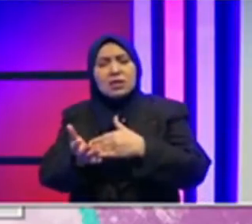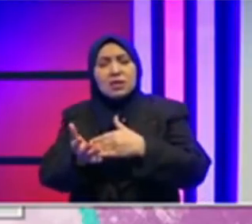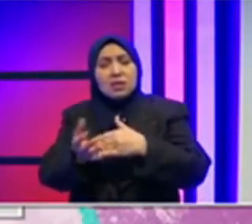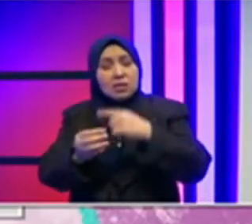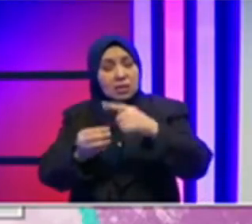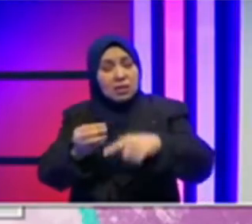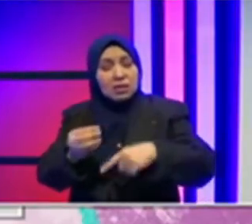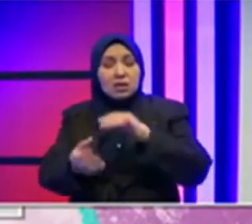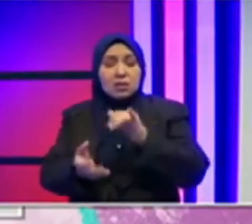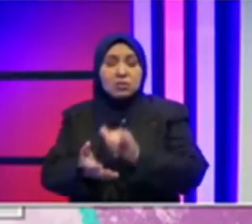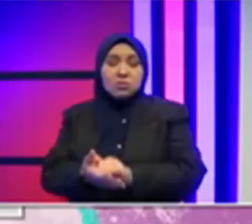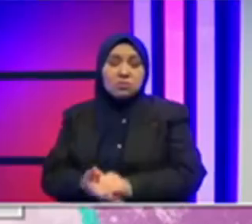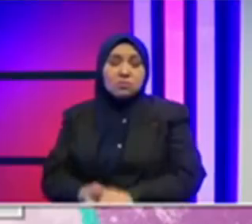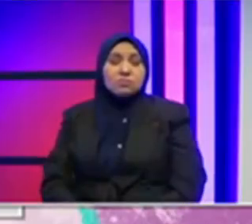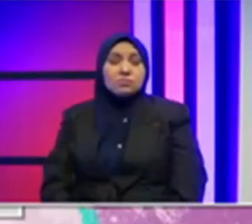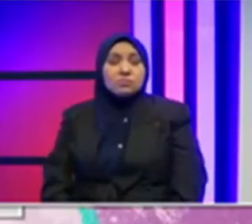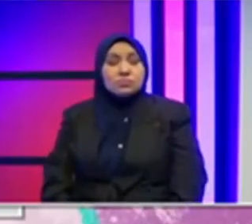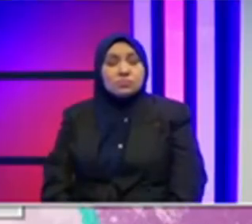فلينظر